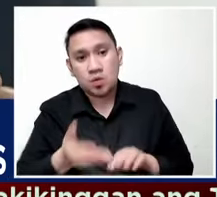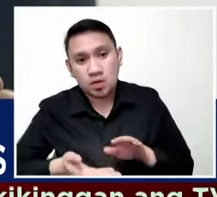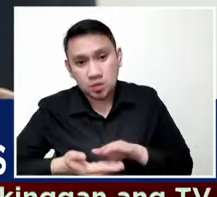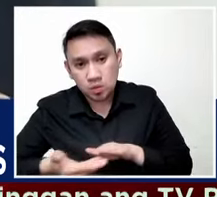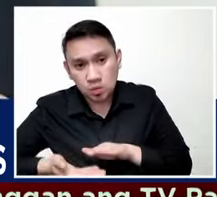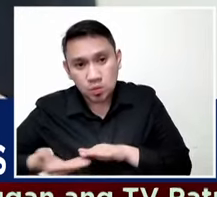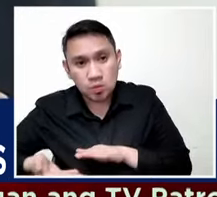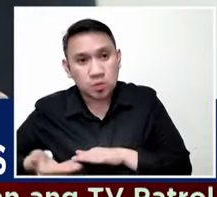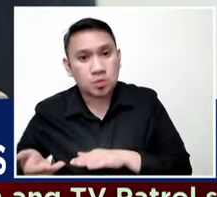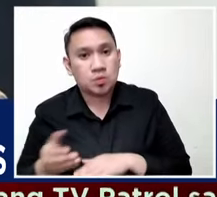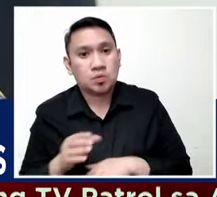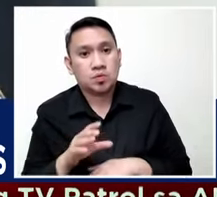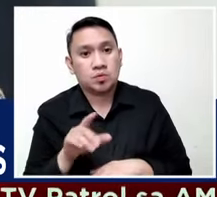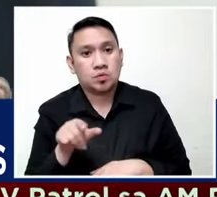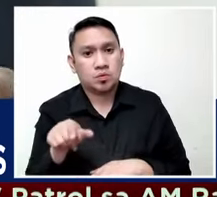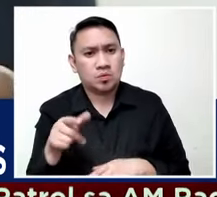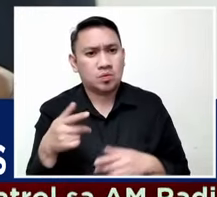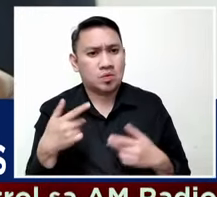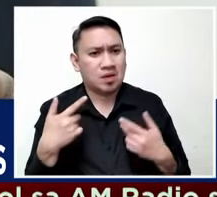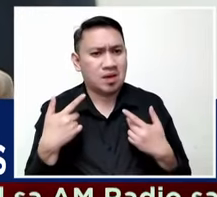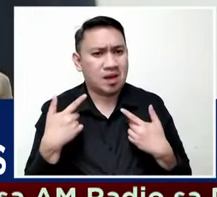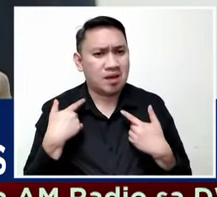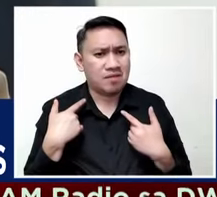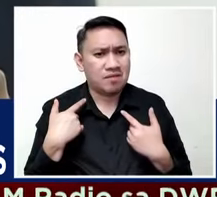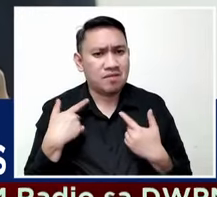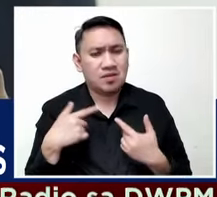with bodyguards. And